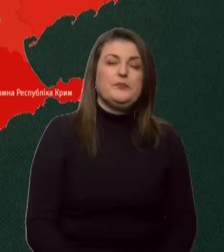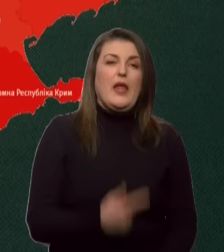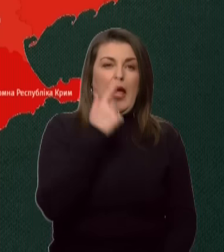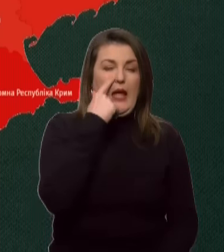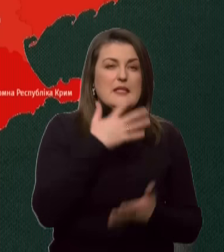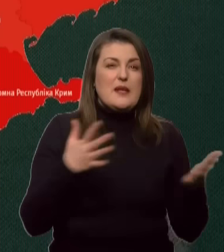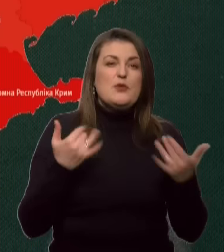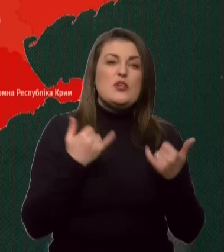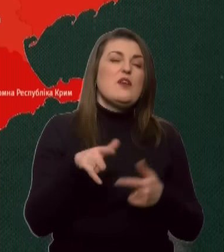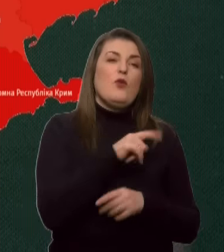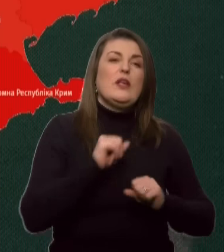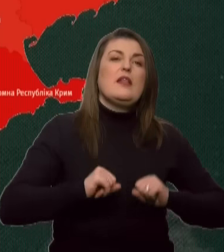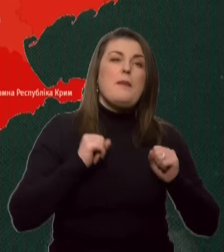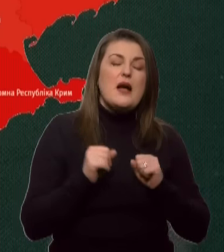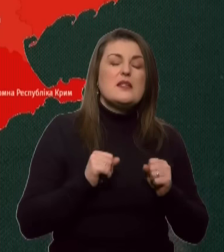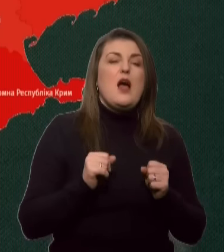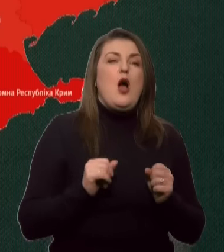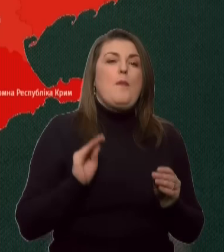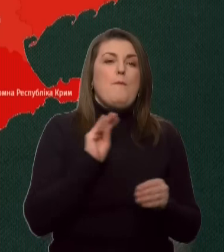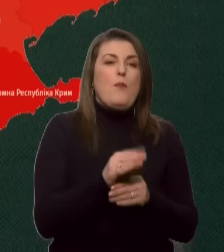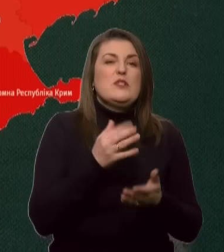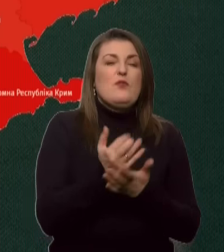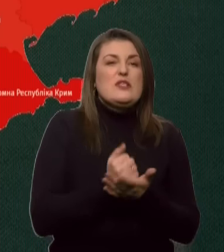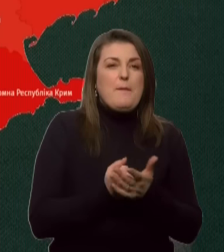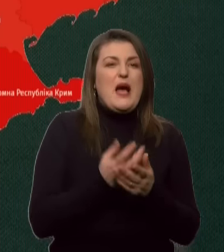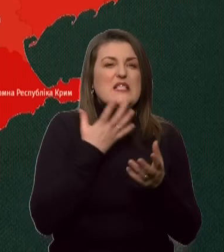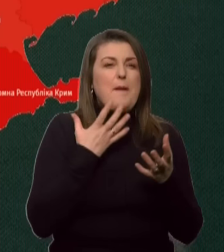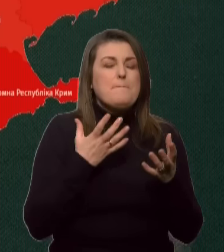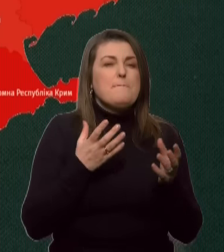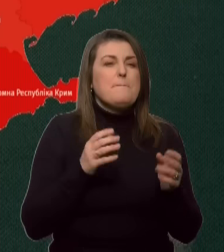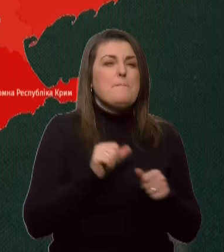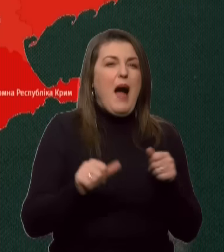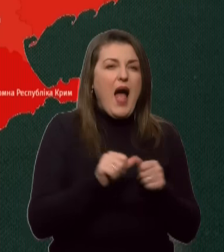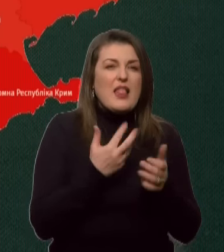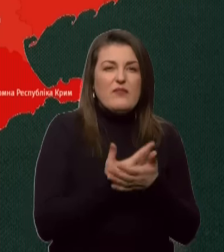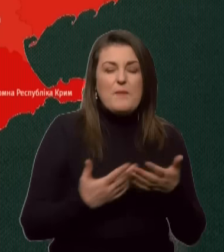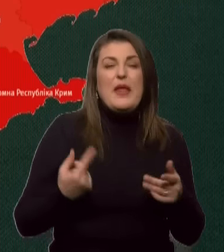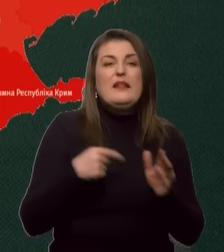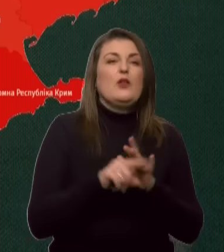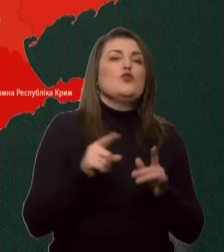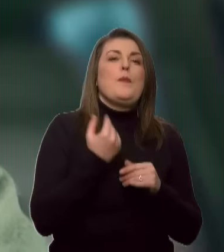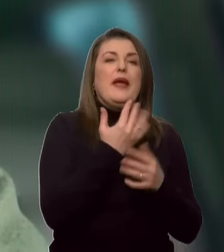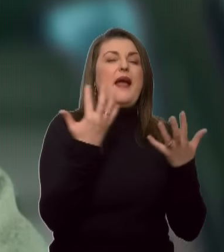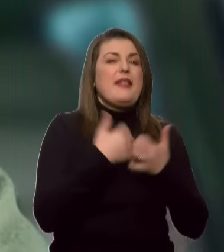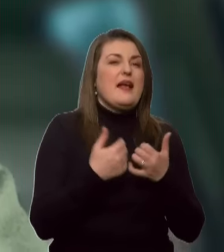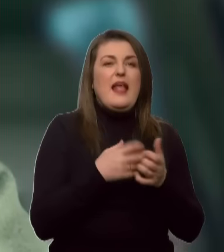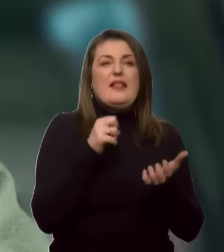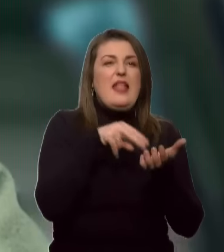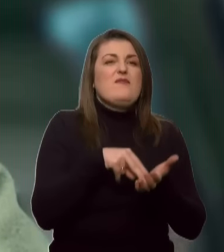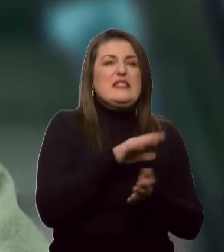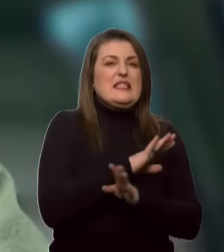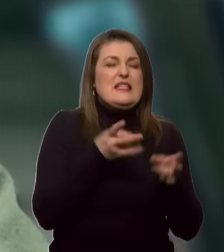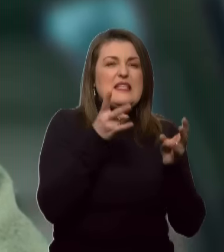Здебільшого на сьогодні вони намагаються поповнити свої запаси палива для того, щоб їхня техніка не встала